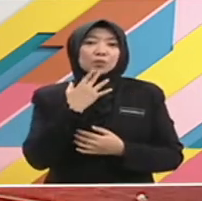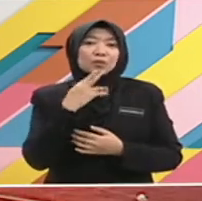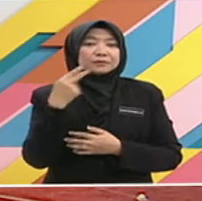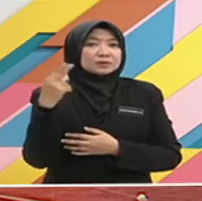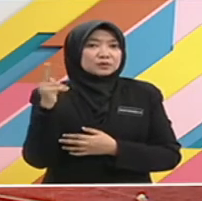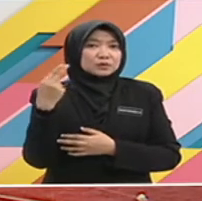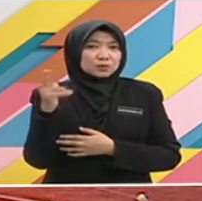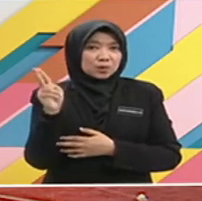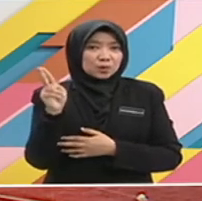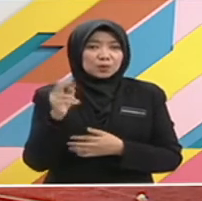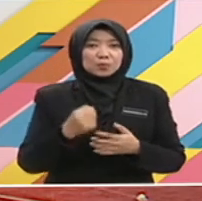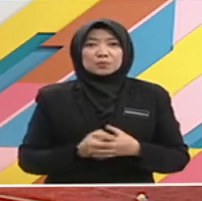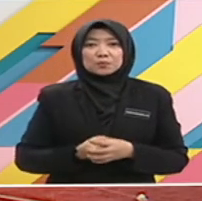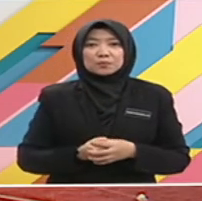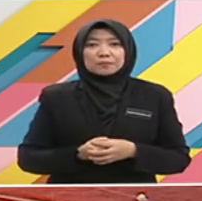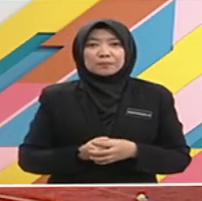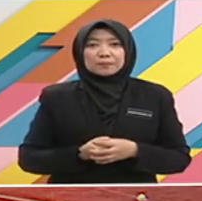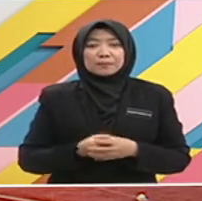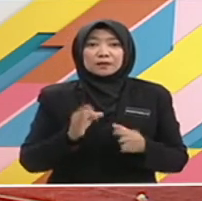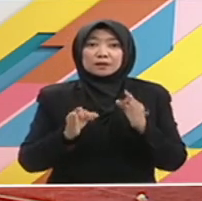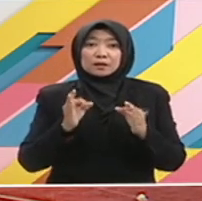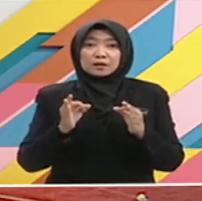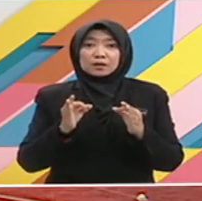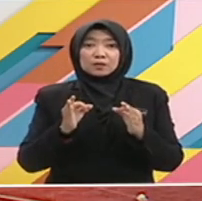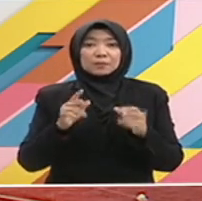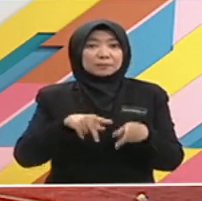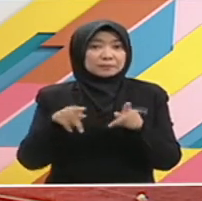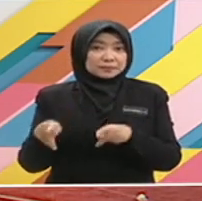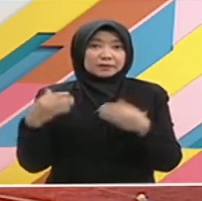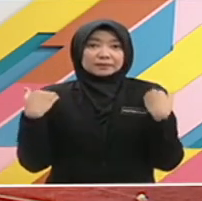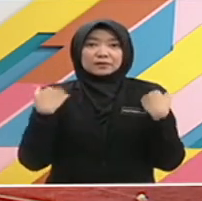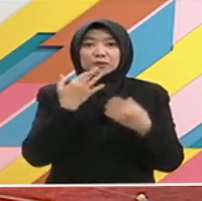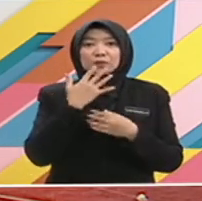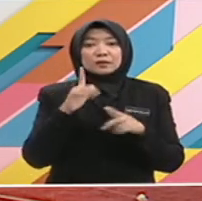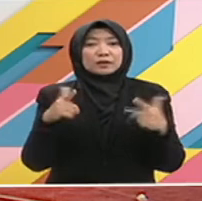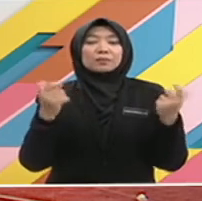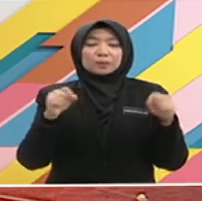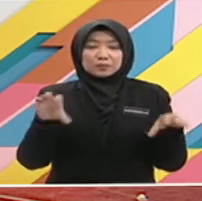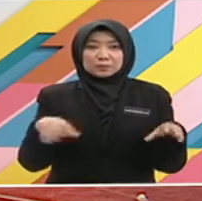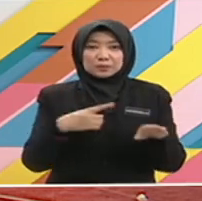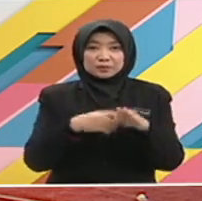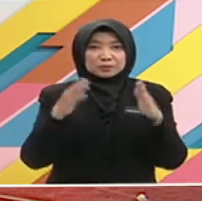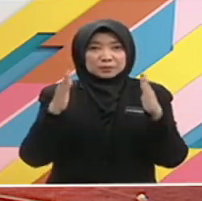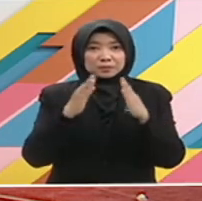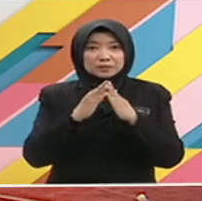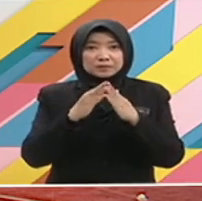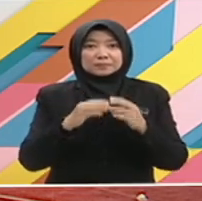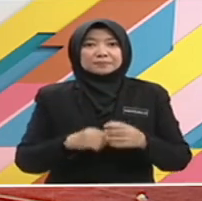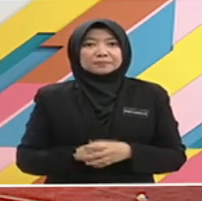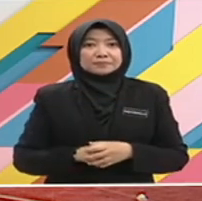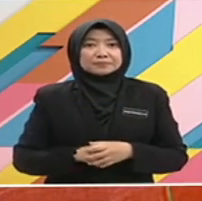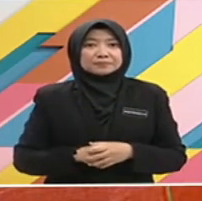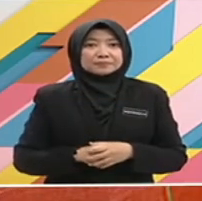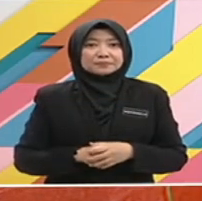goncang dahulu sekiranya adik-adik ada warna pewarna macam ni di rumah boleh lakukan ataupun gunakan apa-apa pewarna biasa pun tak